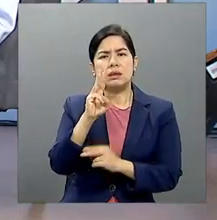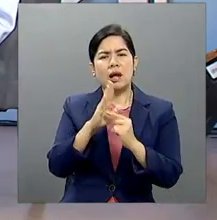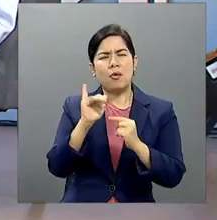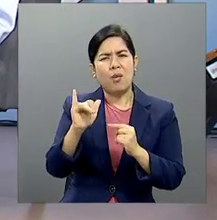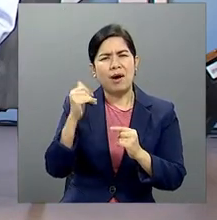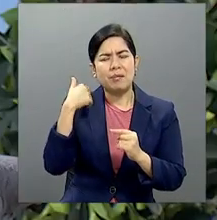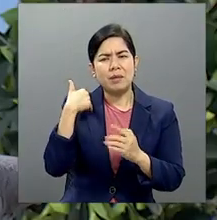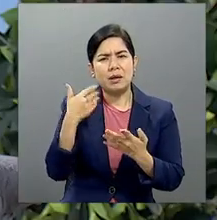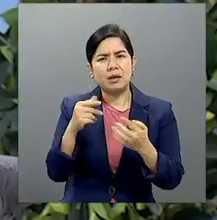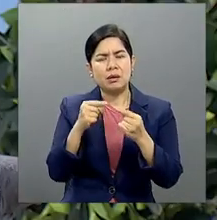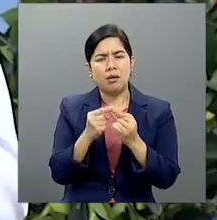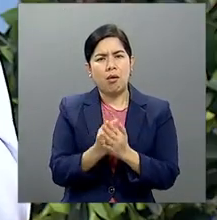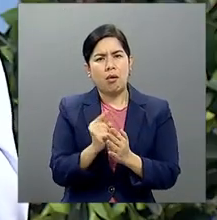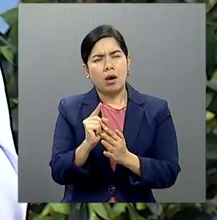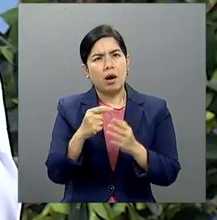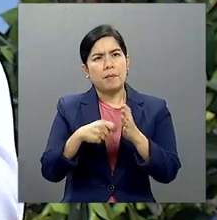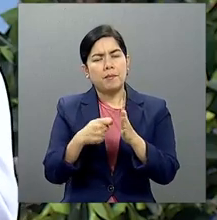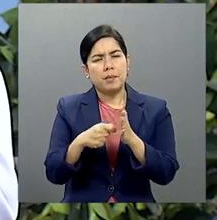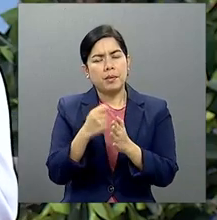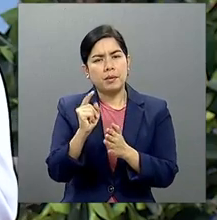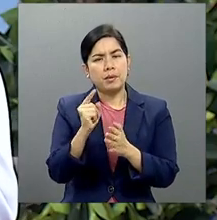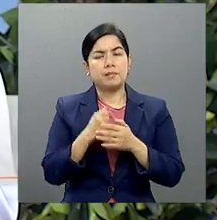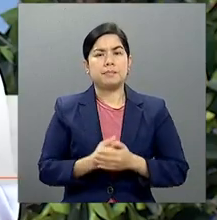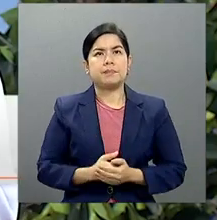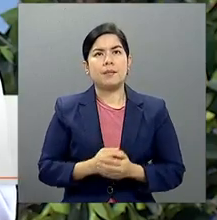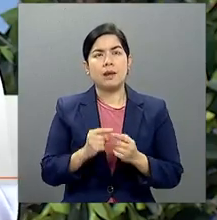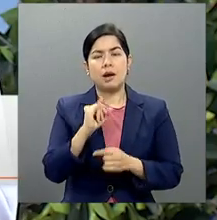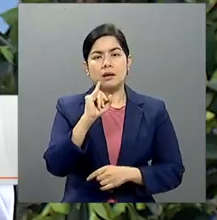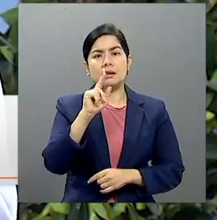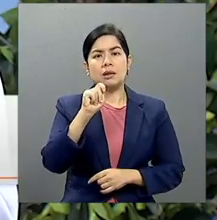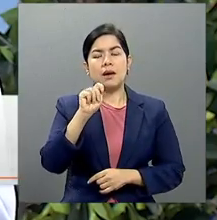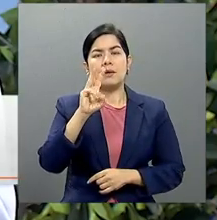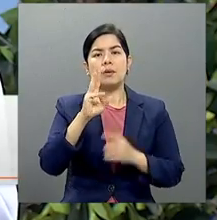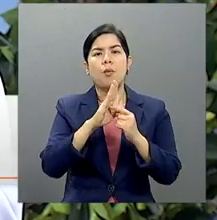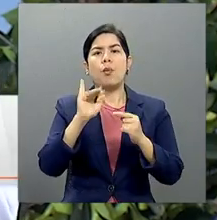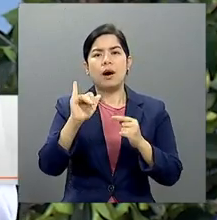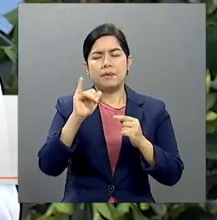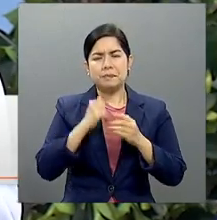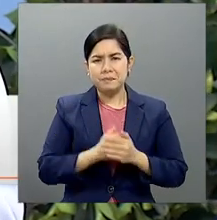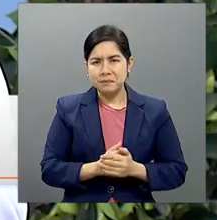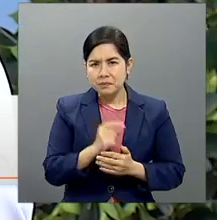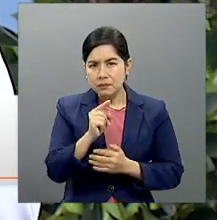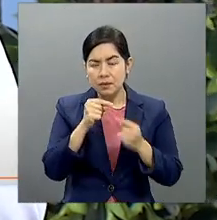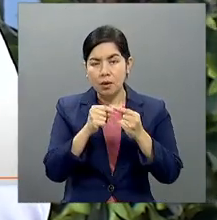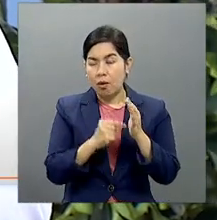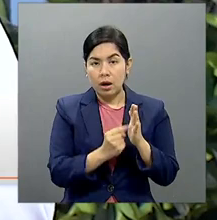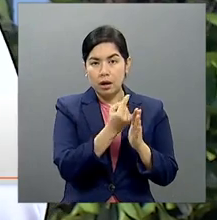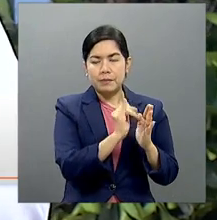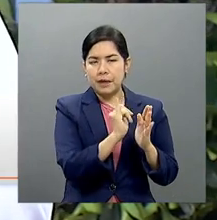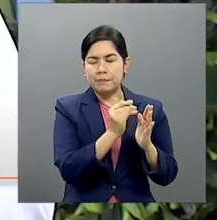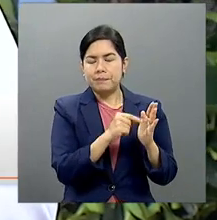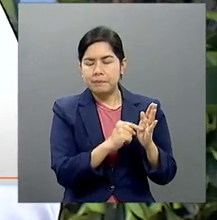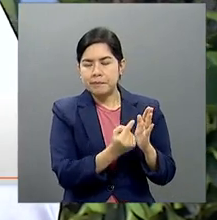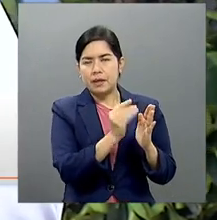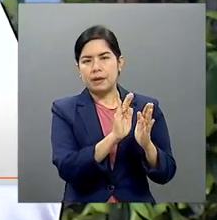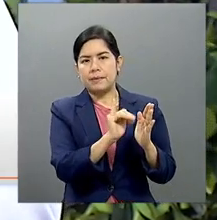ก่อนหน้านั้นไหมคะ ครับไตวายเรื้อรังเนี่ยโดยส่วนใหญ่มักจะยังไม่มีอาการในระยะเริ่มแรกเราจะพบ